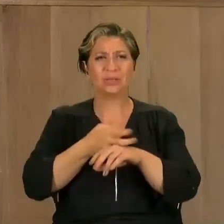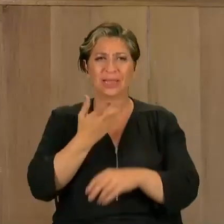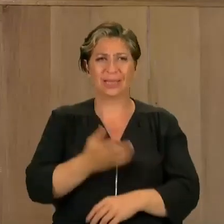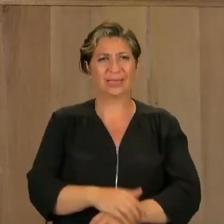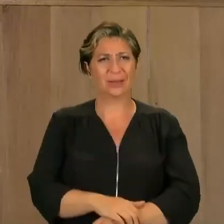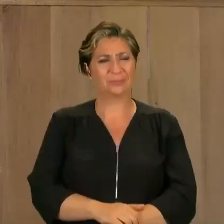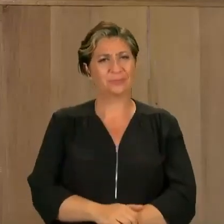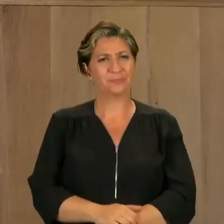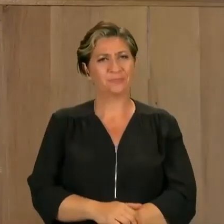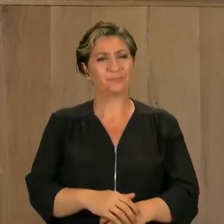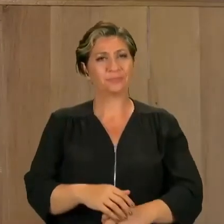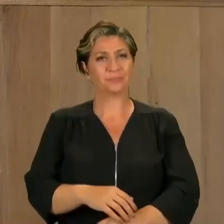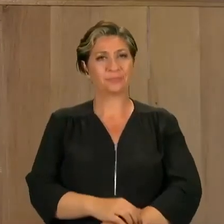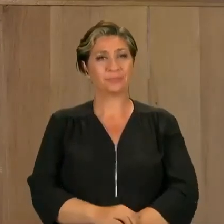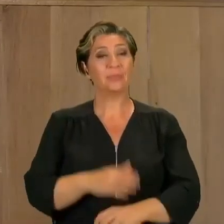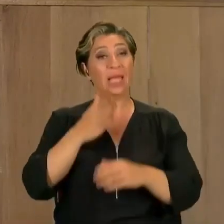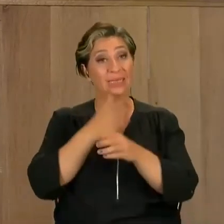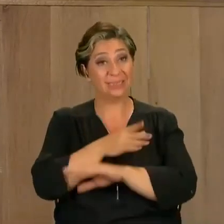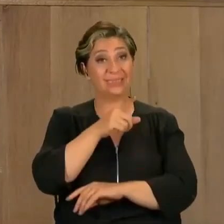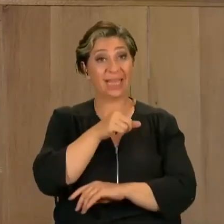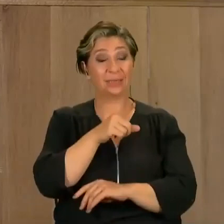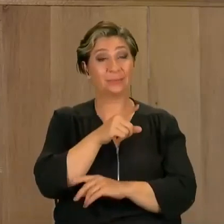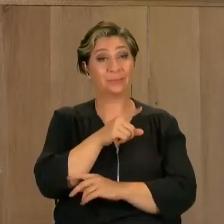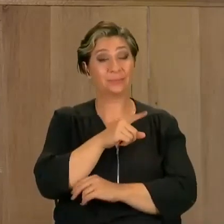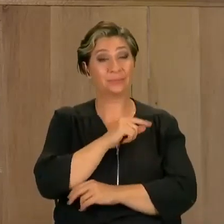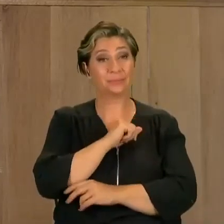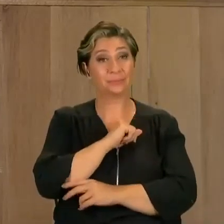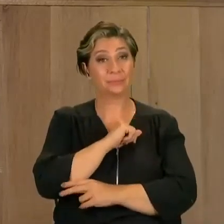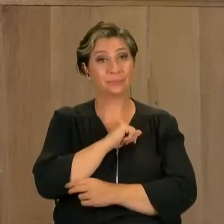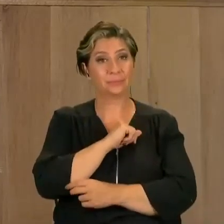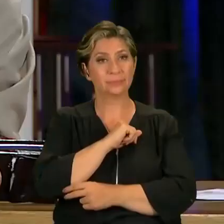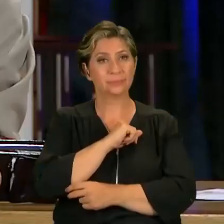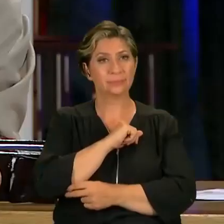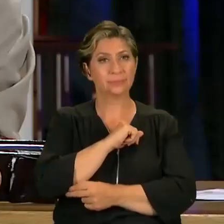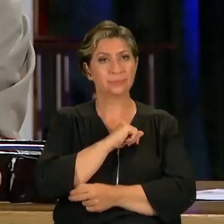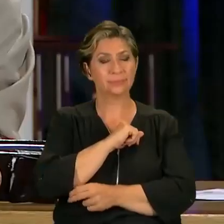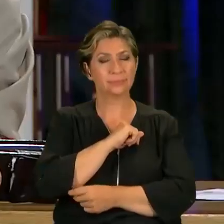maşallah. Şey. Maşallah, maşallah. Peki aslında bu